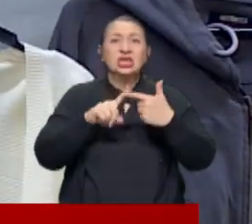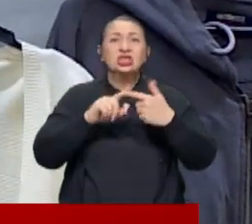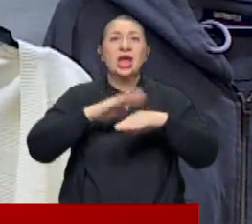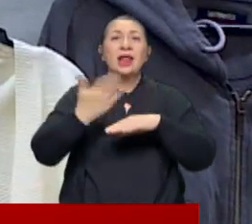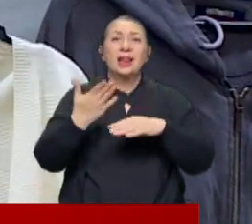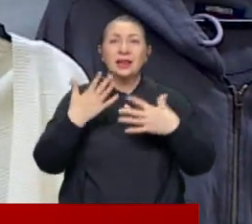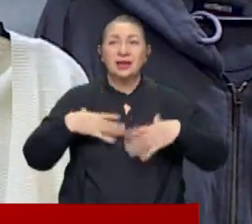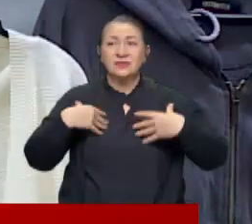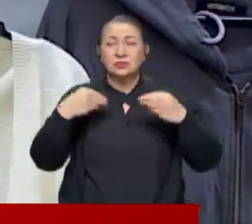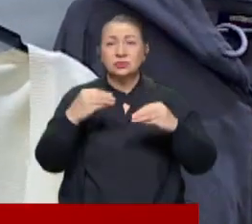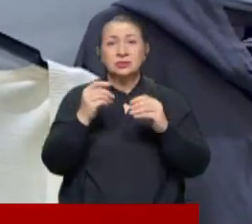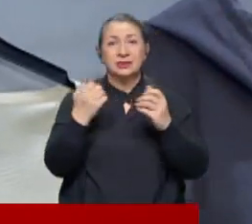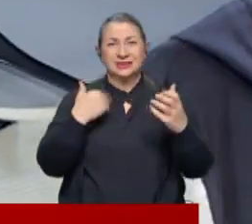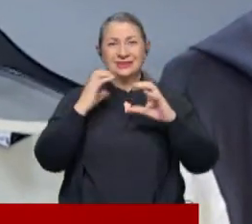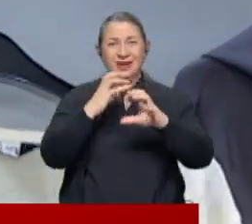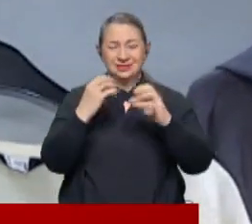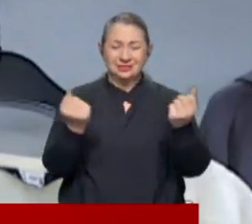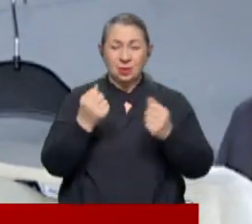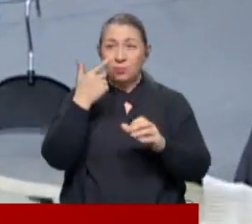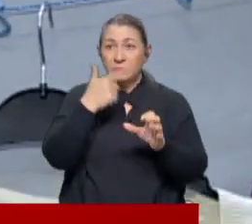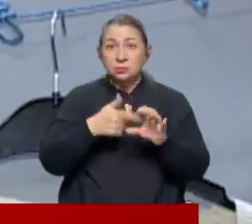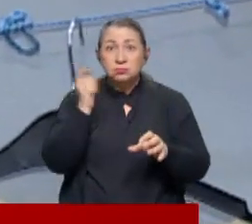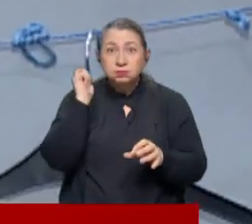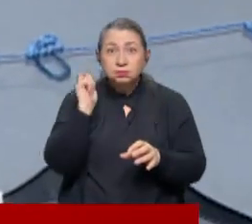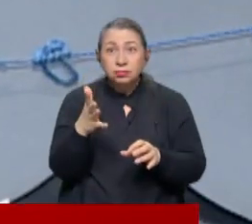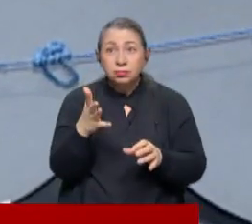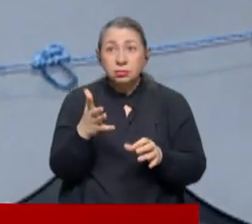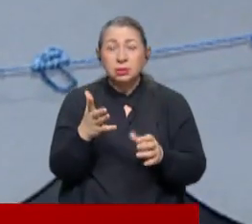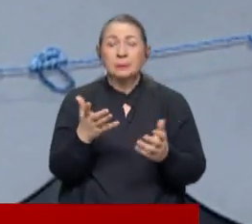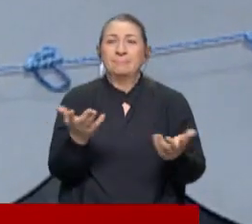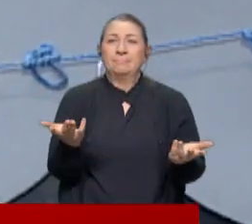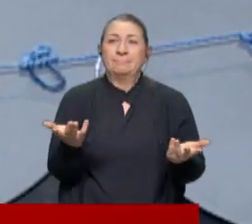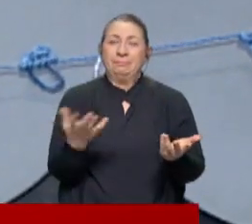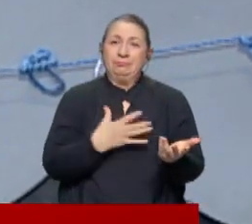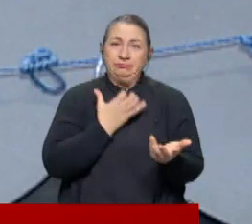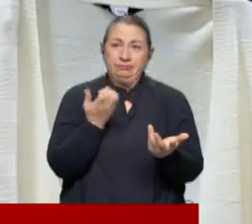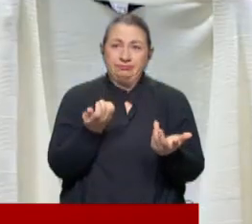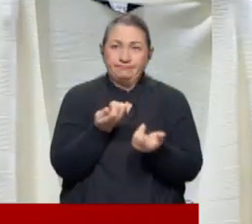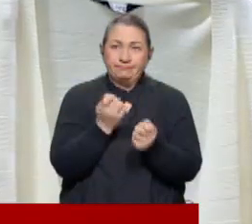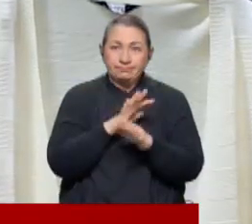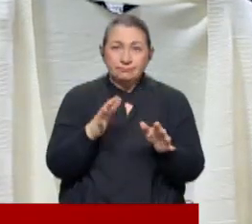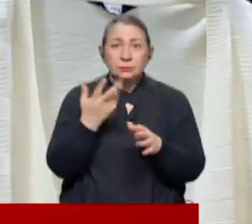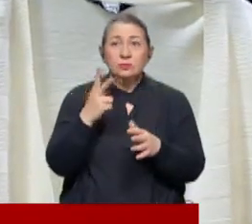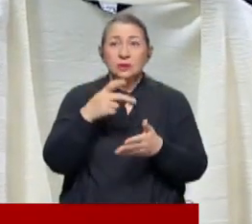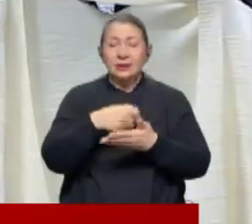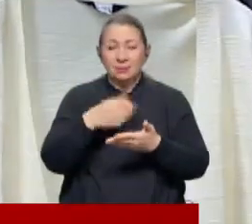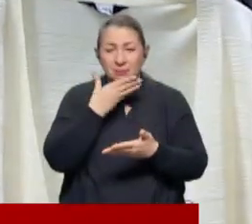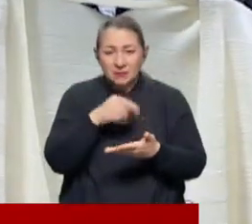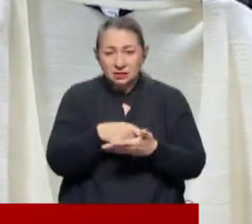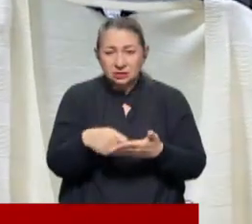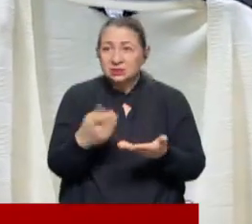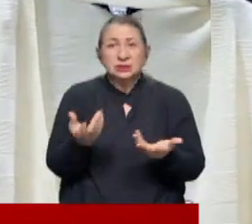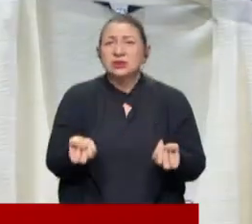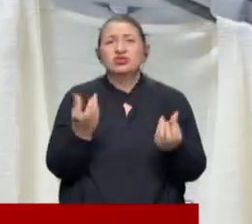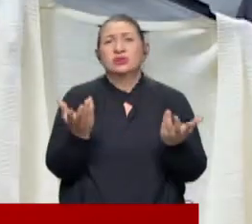satıyoruz. Servis yapıyorduk. Serviste de mazot paraları, mazot yükselince maalesef aldığımız 3000 lira emekli maaşı